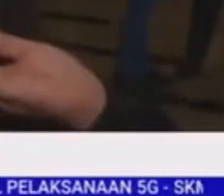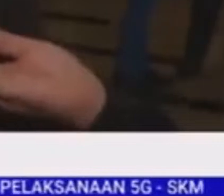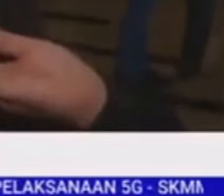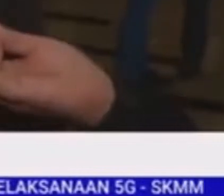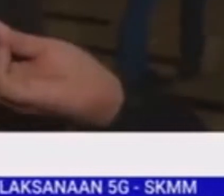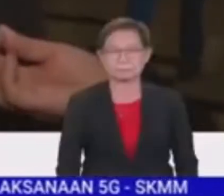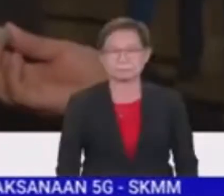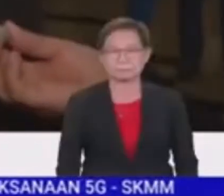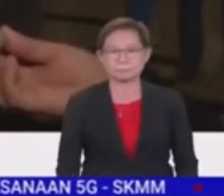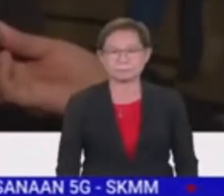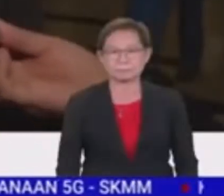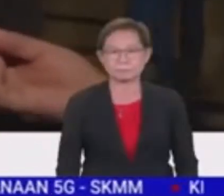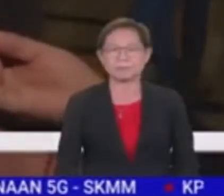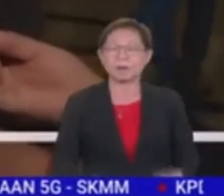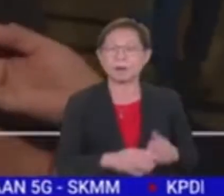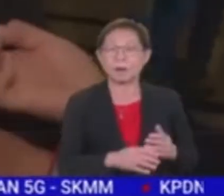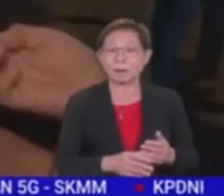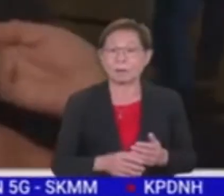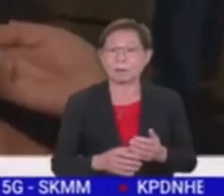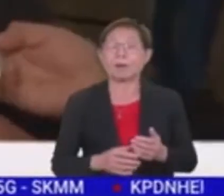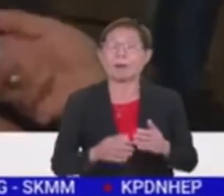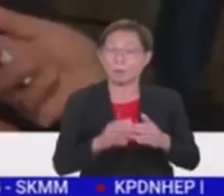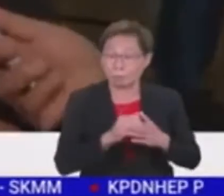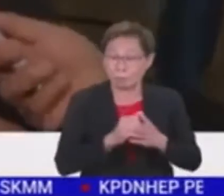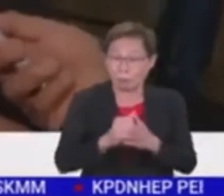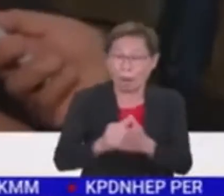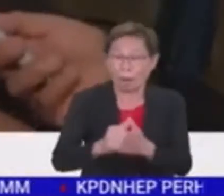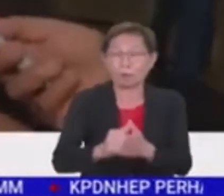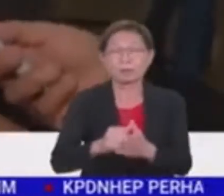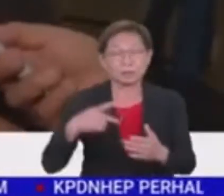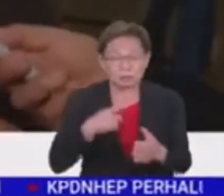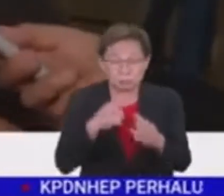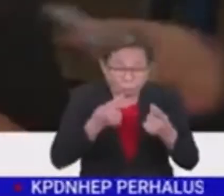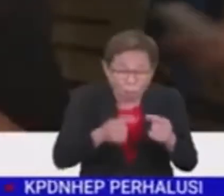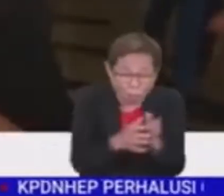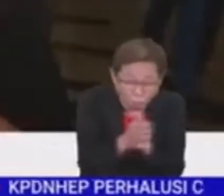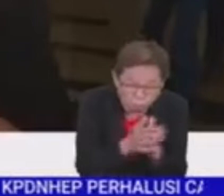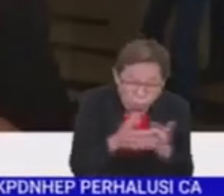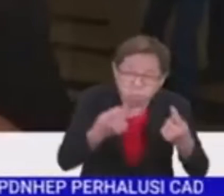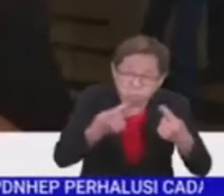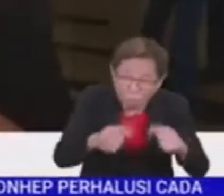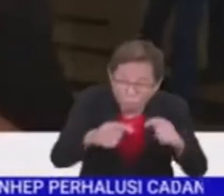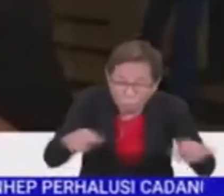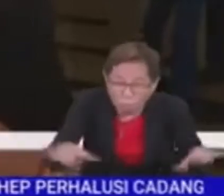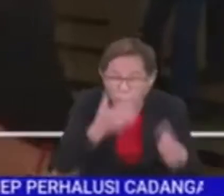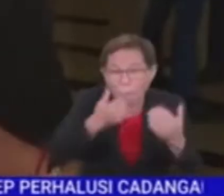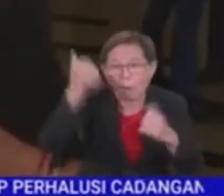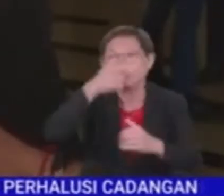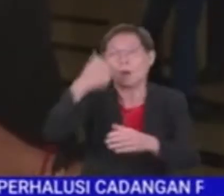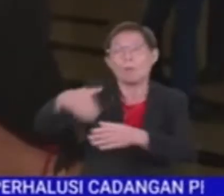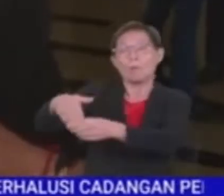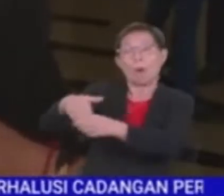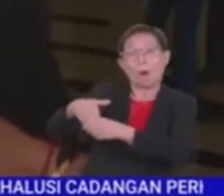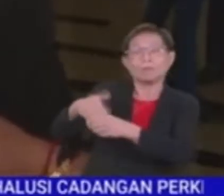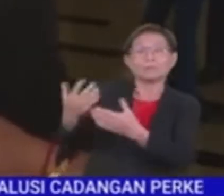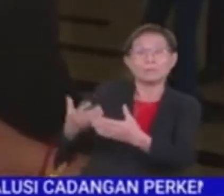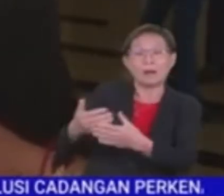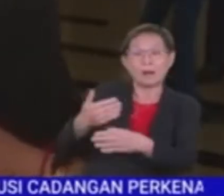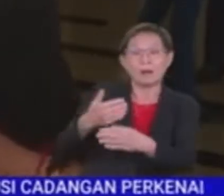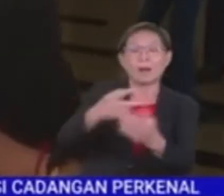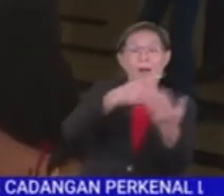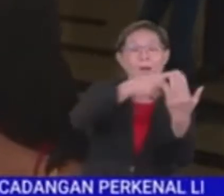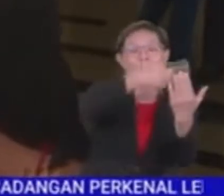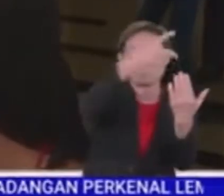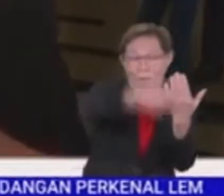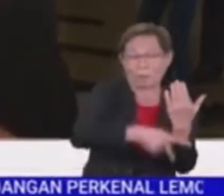Ialah ini sebagai mangkin kepada kita untuk berusaha lebih keras lagi lah, sebab kita dah orang kata dah bagi apa inisiatif ni, supaya kita kena kerja keras lagi